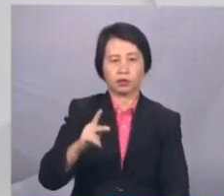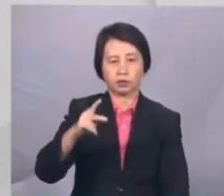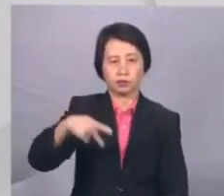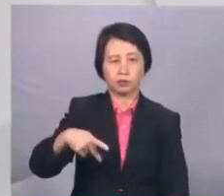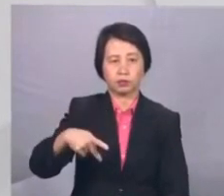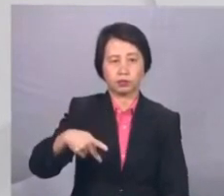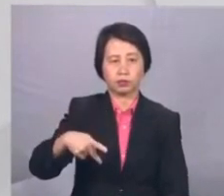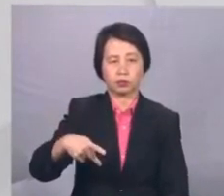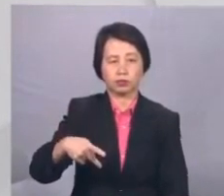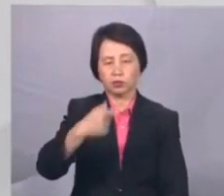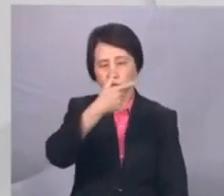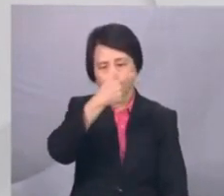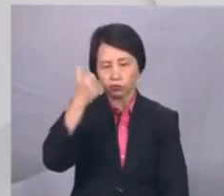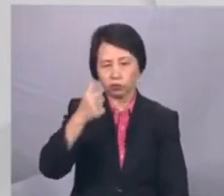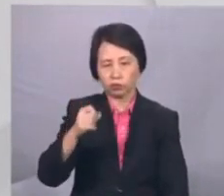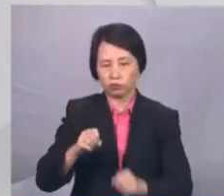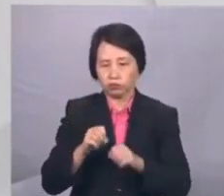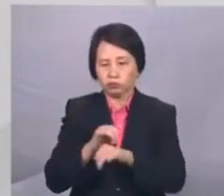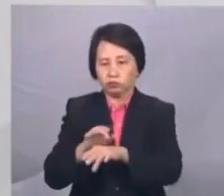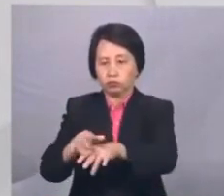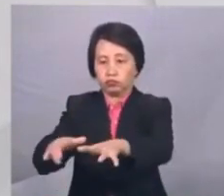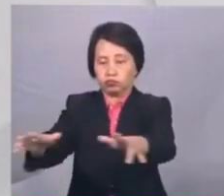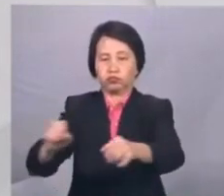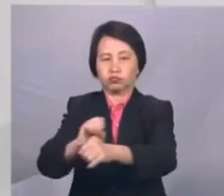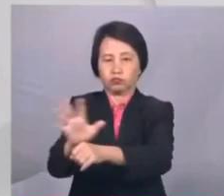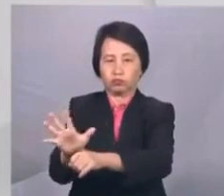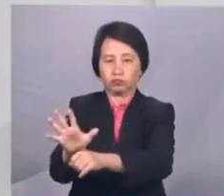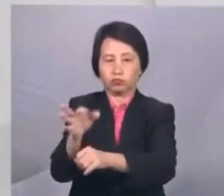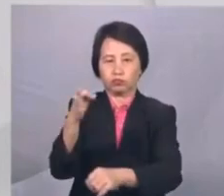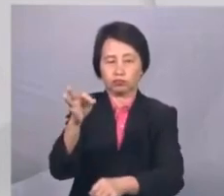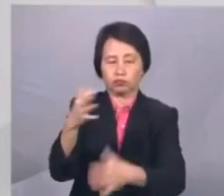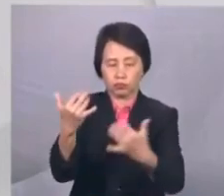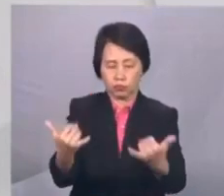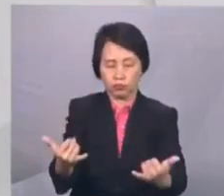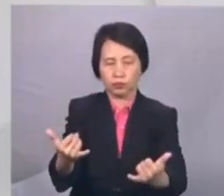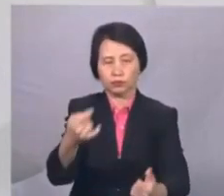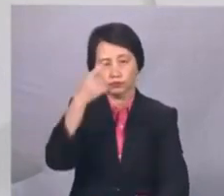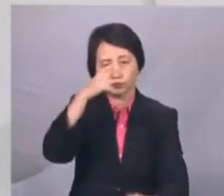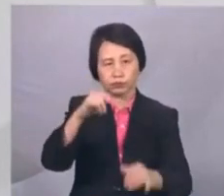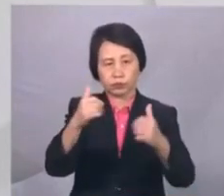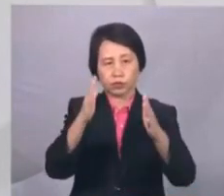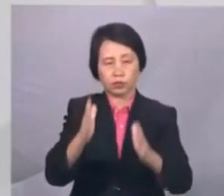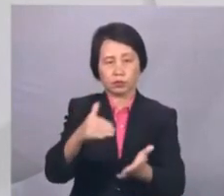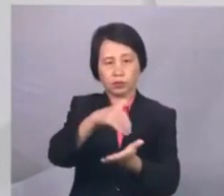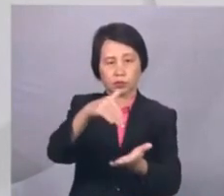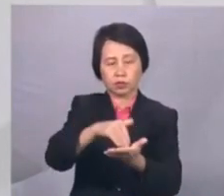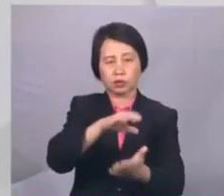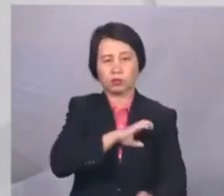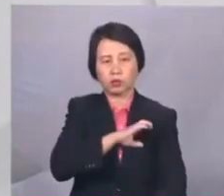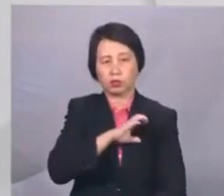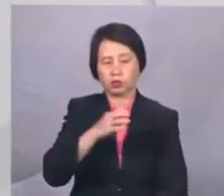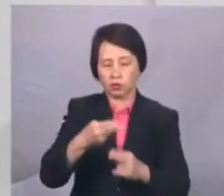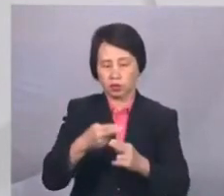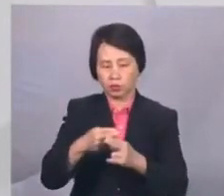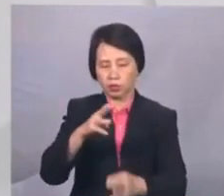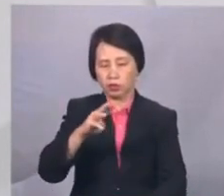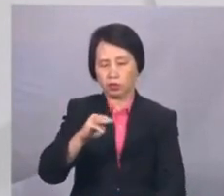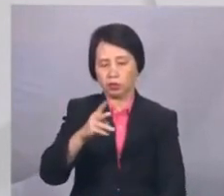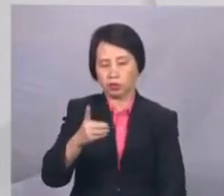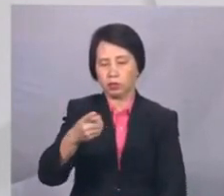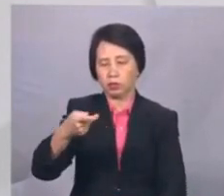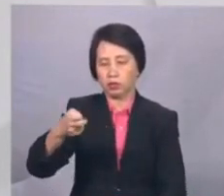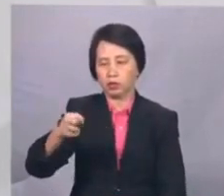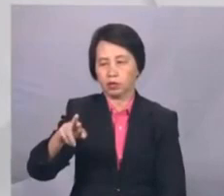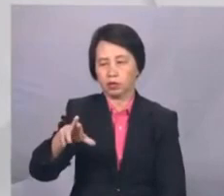pergerakan PCP susulannya penularan pandemic of Sambas ketika ini bagi pemain tengah tidak remix Muhammad Haris